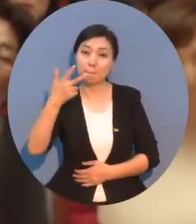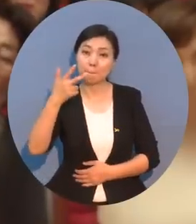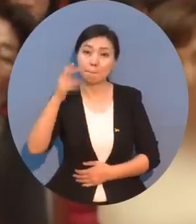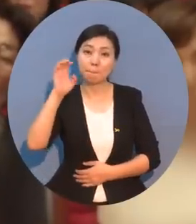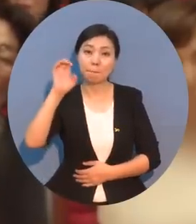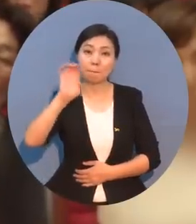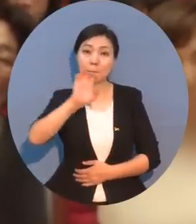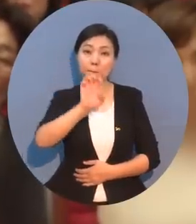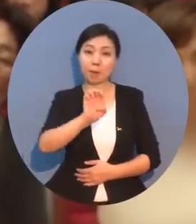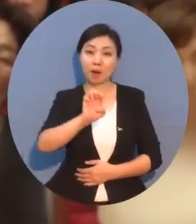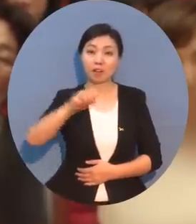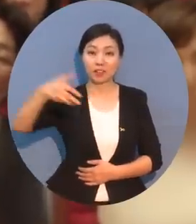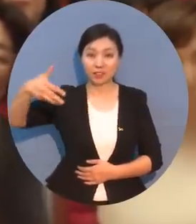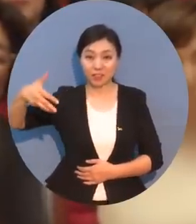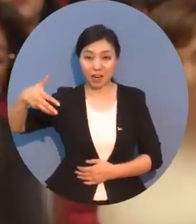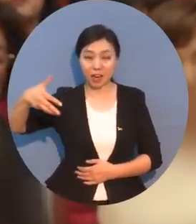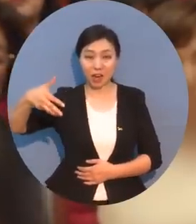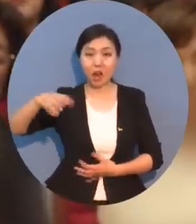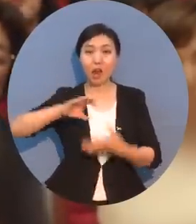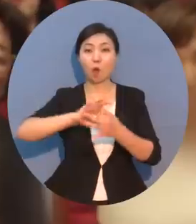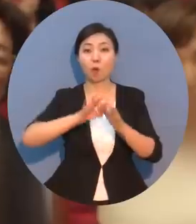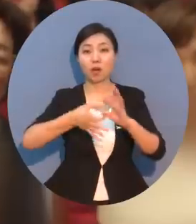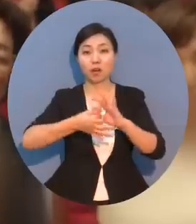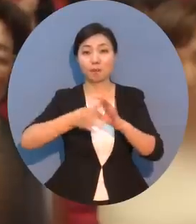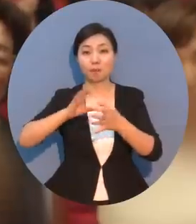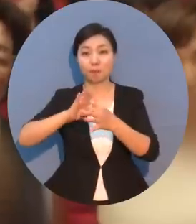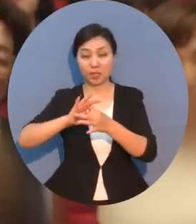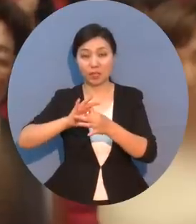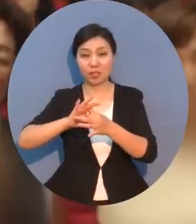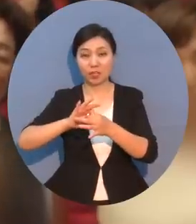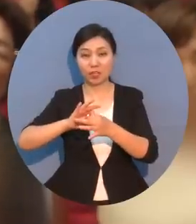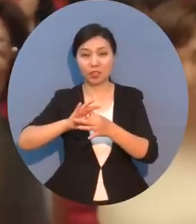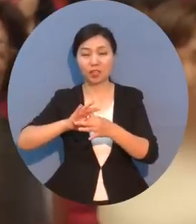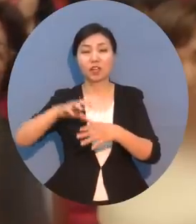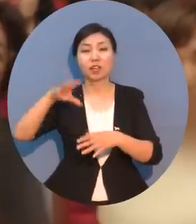그 평창 올림픽 때모 선수가